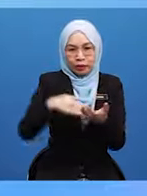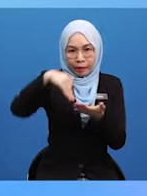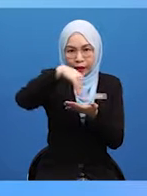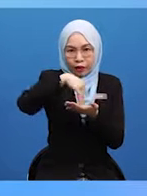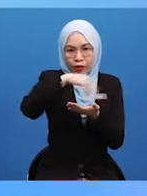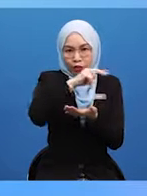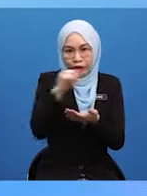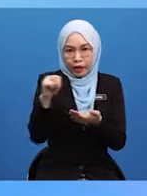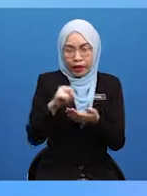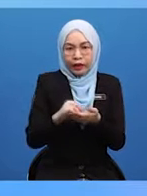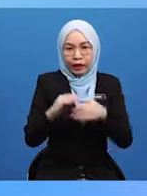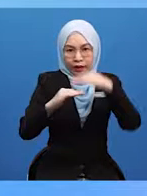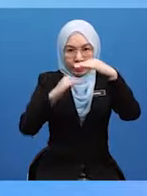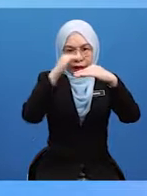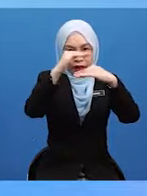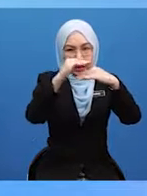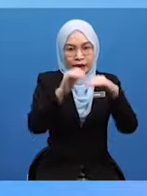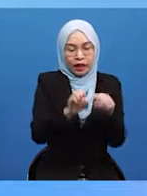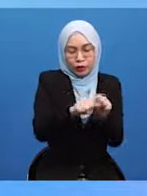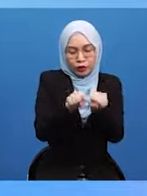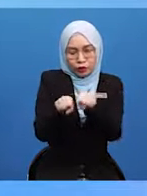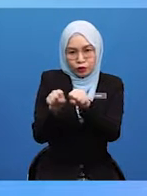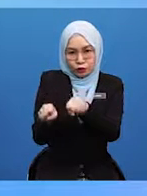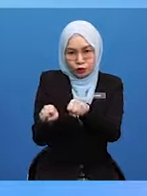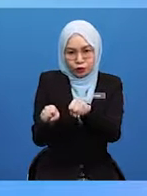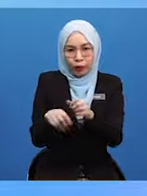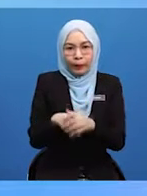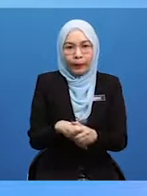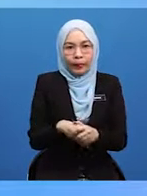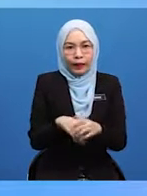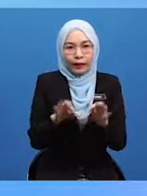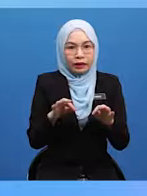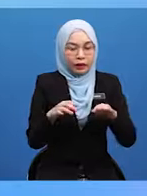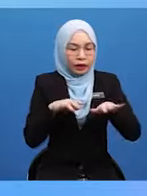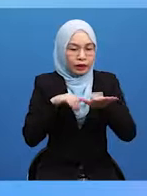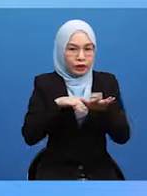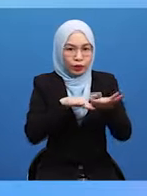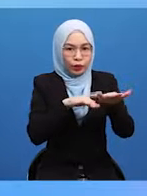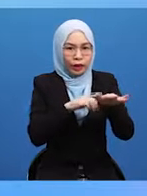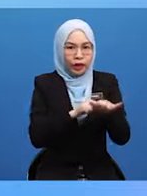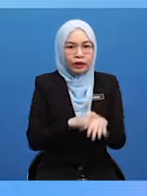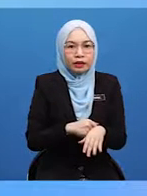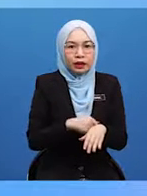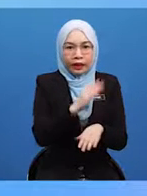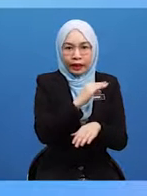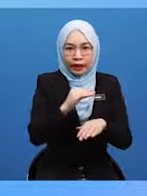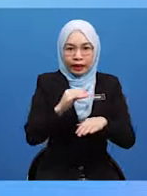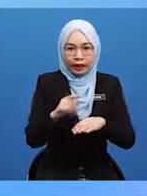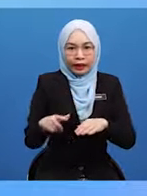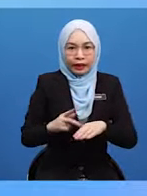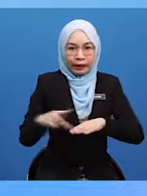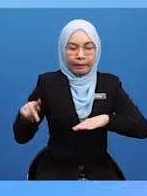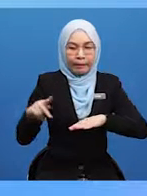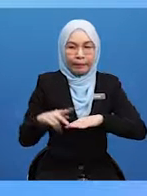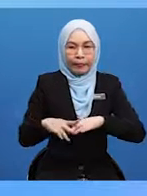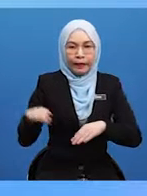atau di tepi pantai. Rumah-rumah pada pola ini kelihatan tersusun secara